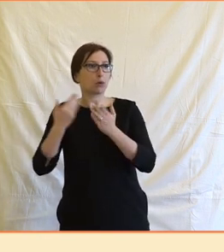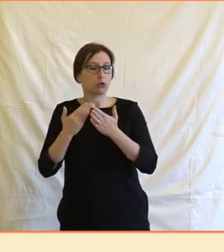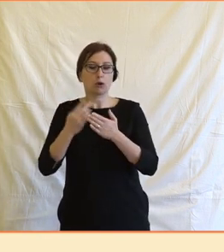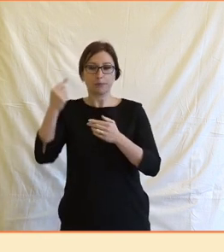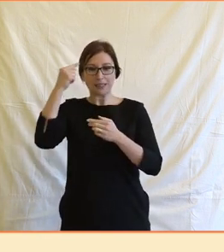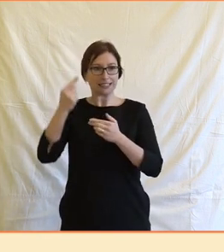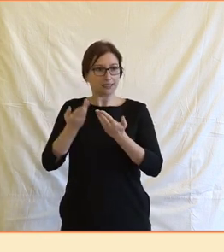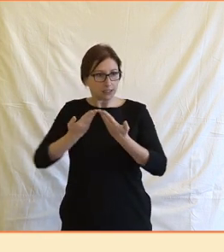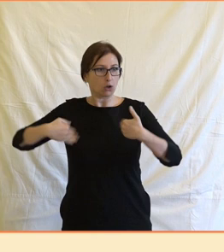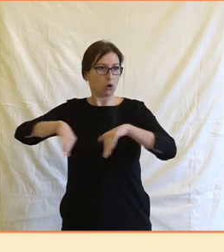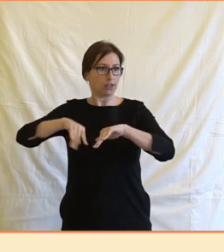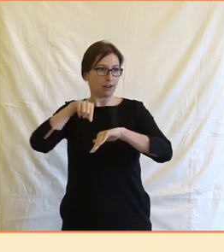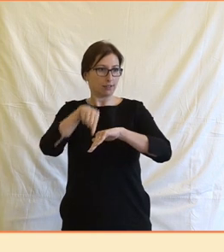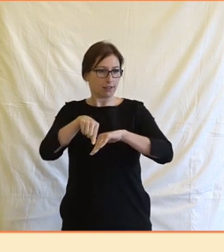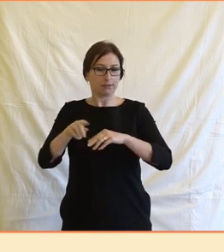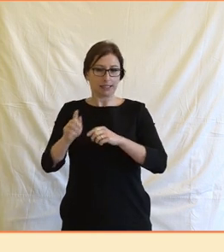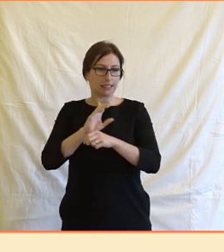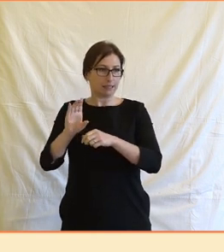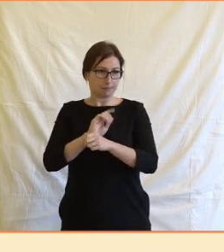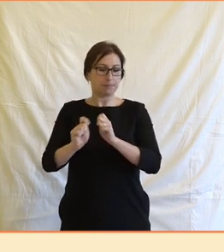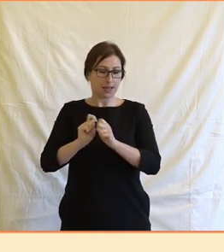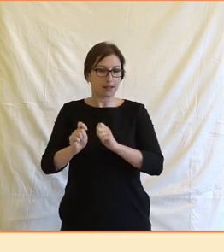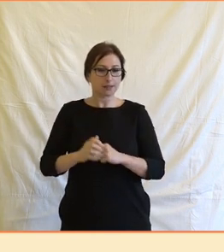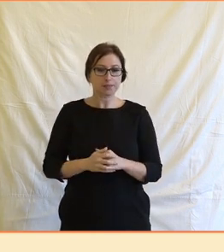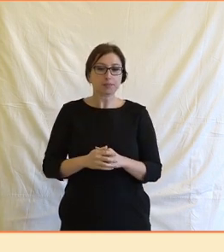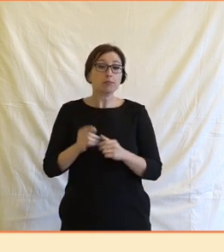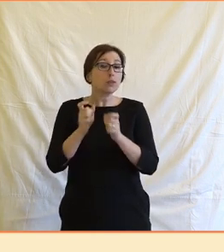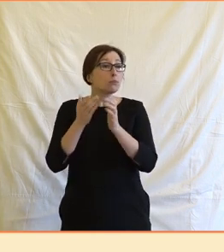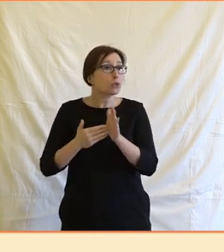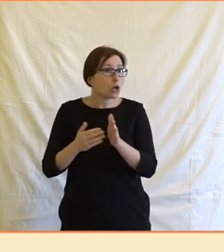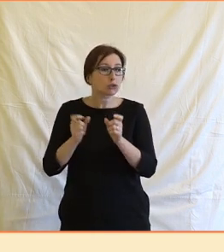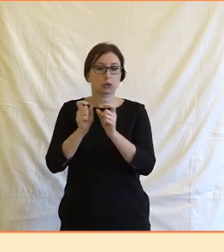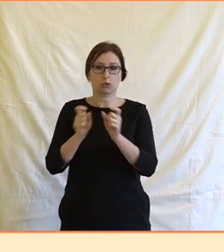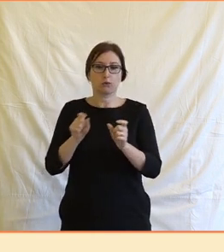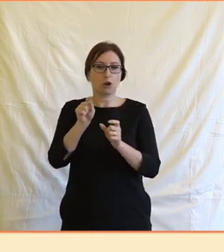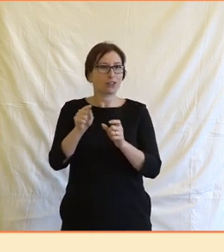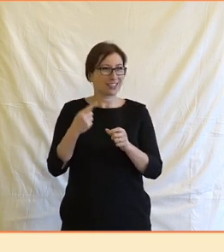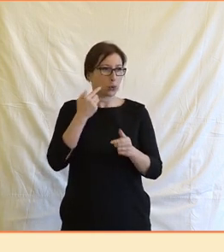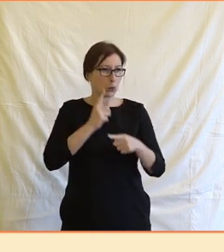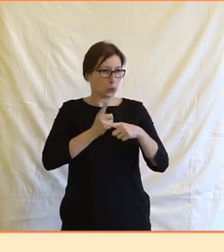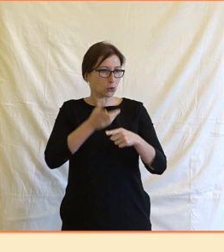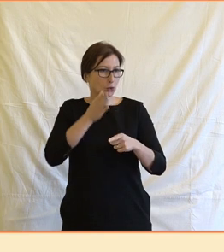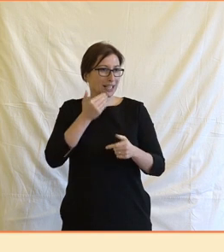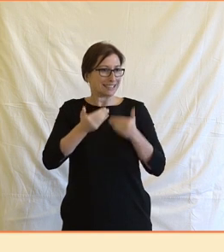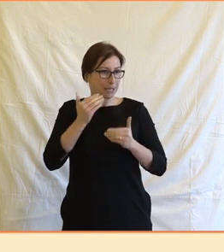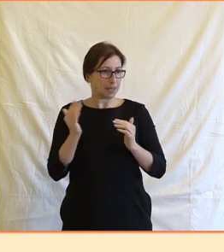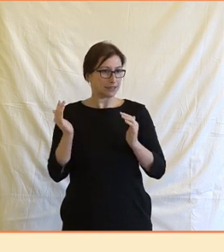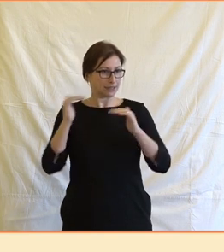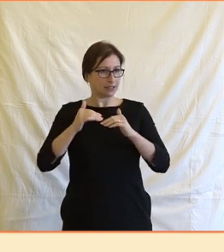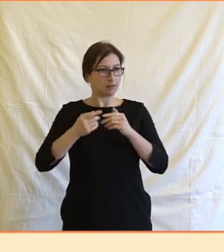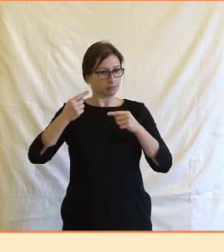možnosti těch nadstandardně zabezpečených e-mailů. Protože součástí toho semestrálního kurzu, o němž